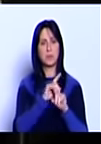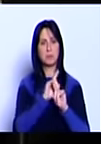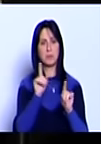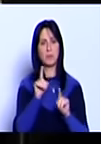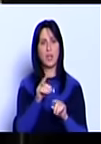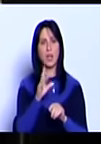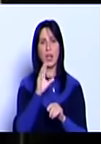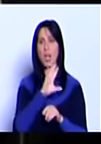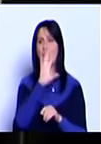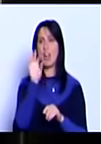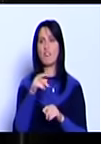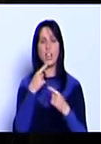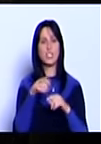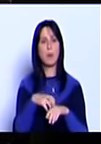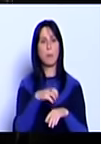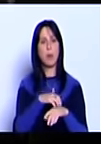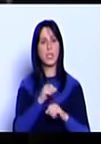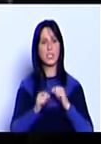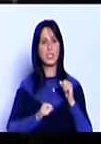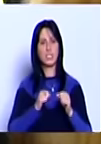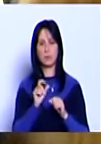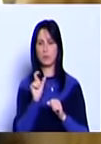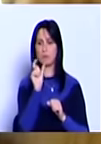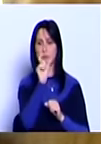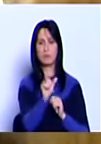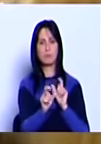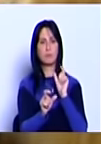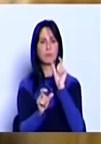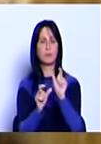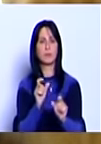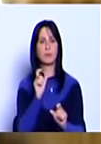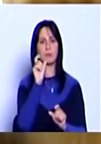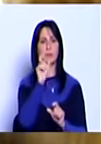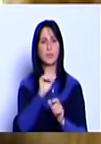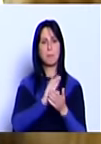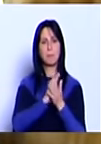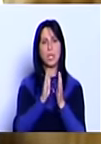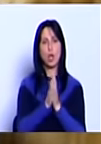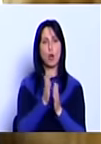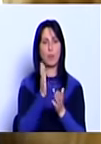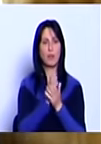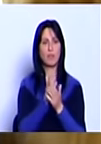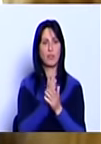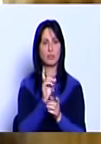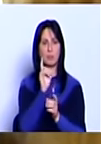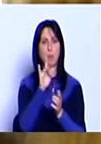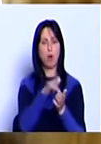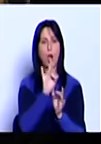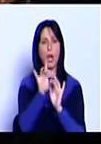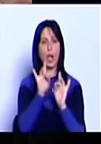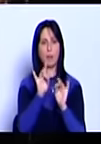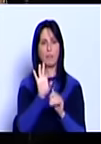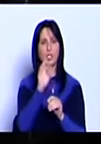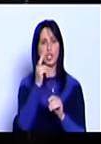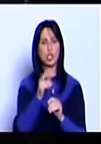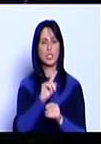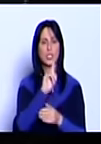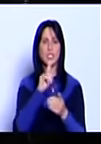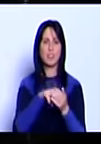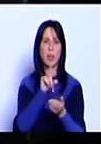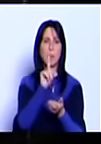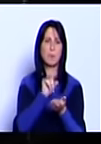მაშინ როცა ყველა სხვა პარტია ცდილობს გამოკვეთოს თავისი ძირითადი პირობა, რომელსაც ის მოქალაქეებს აძლევს, სოციალური საკითხები იქნება